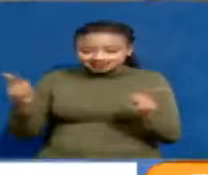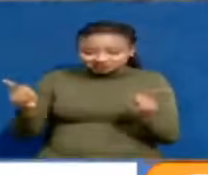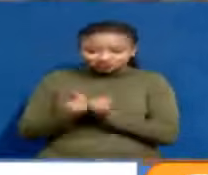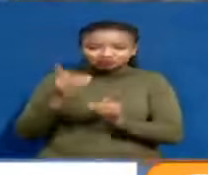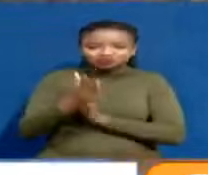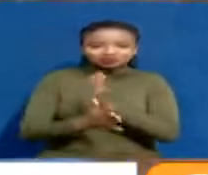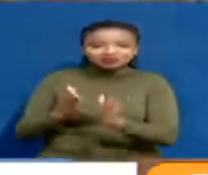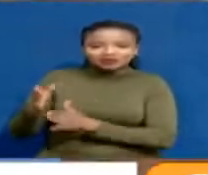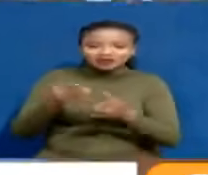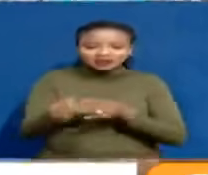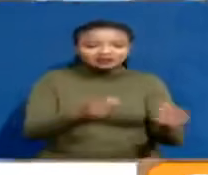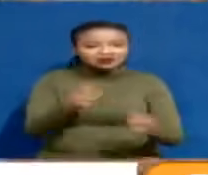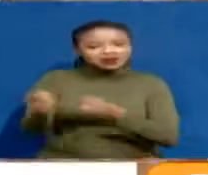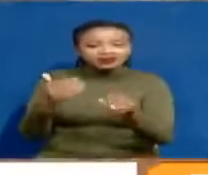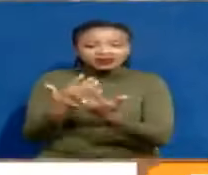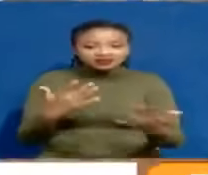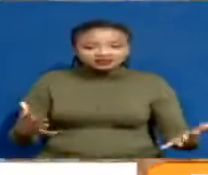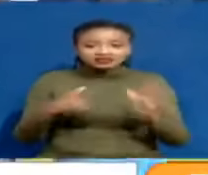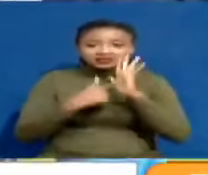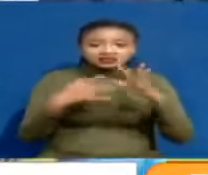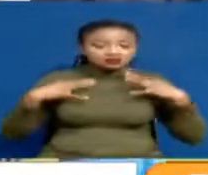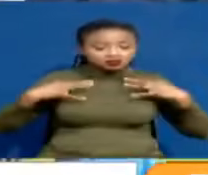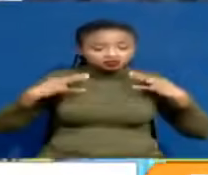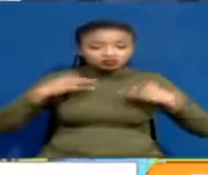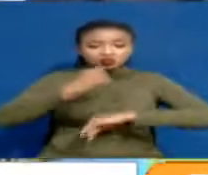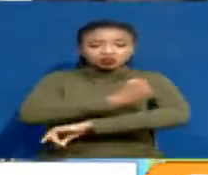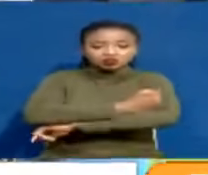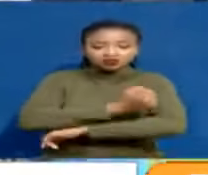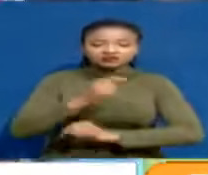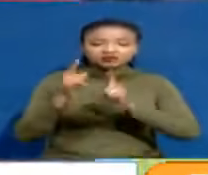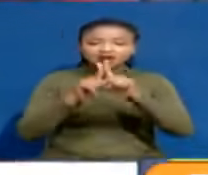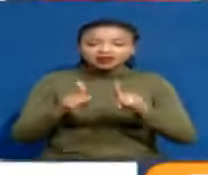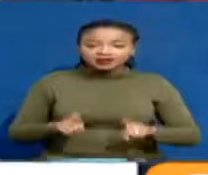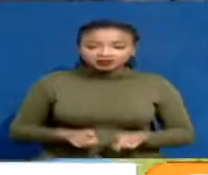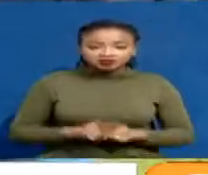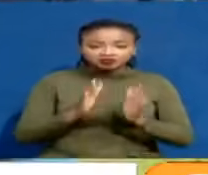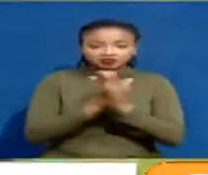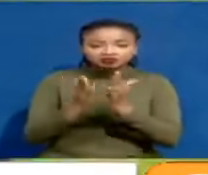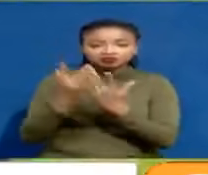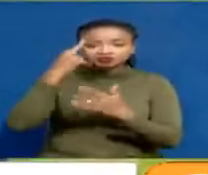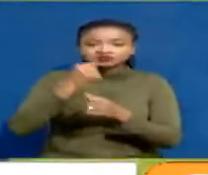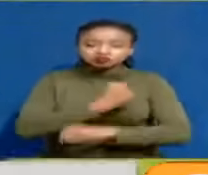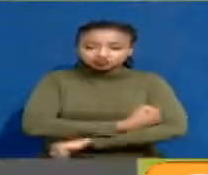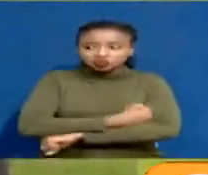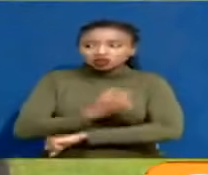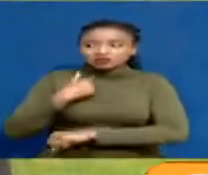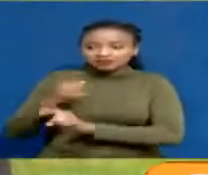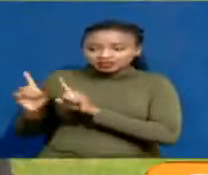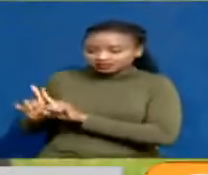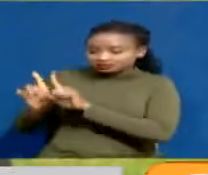kununua mahitaji ya shule, ikiwa ni pamoja na sare na vitabu vinavyohitajika shuleni. Mimi nimekuja hapa kulete